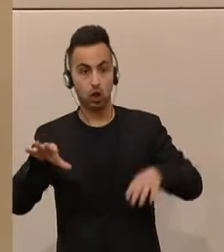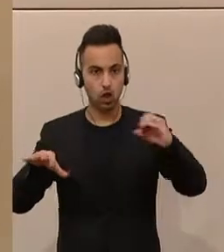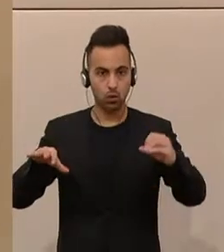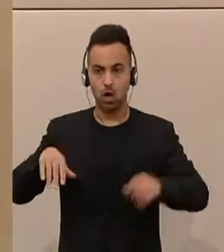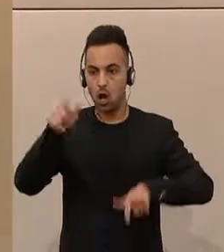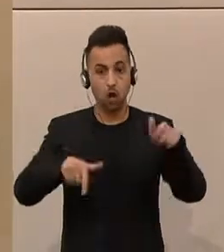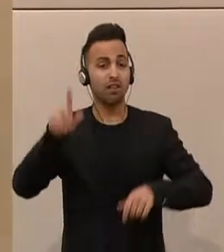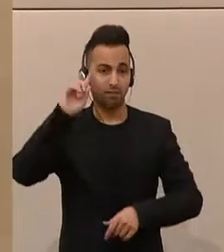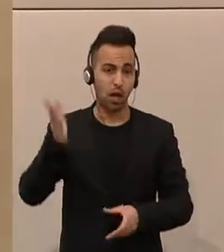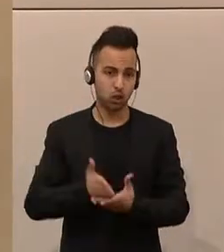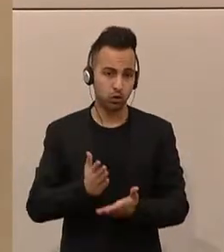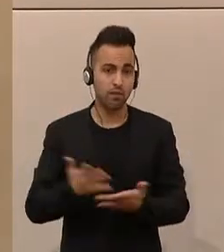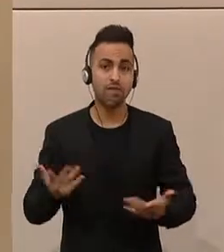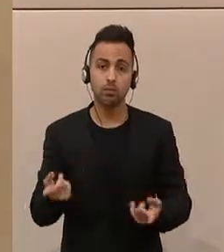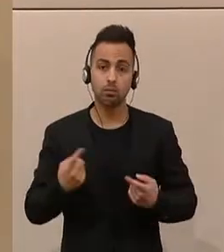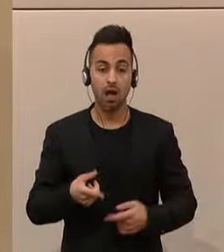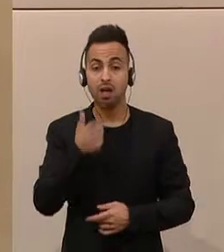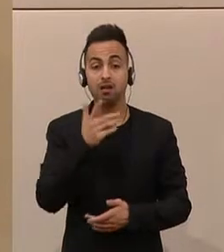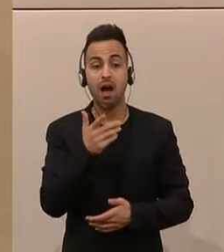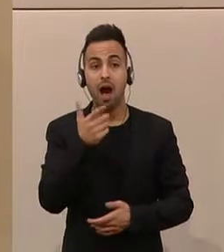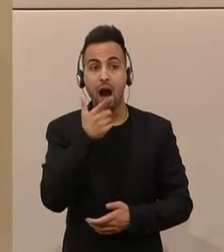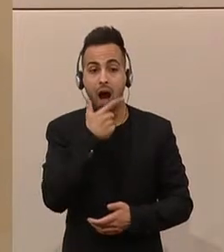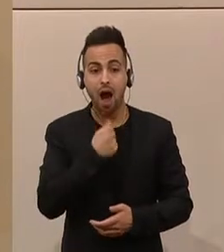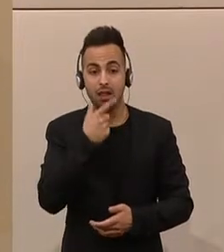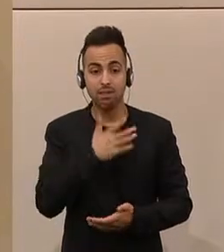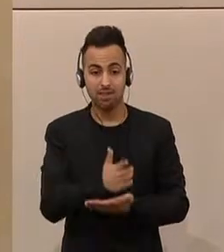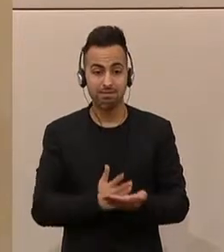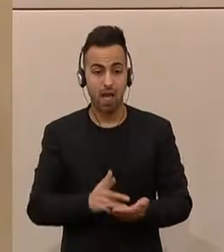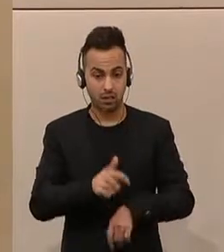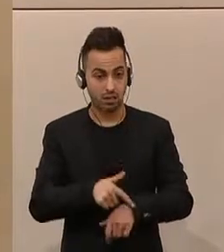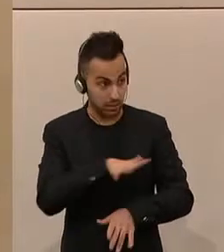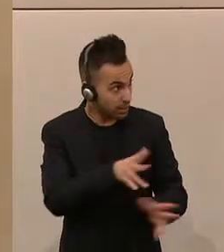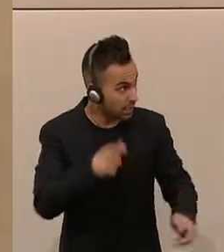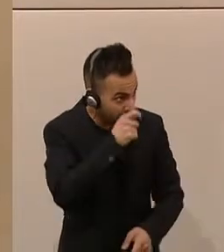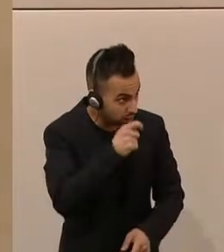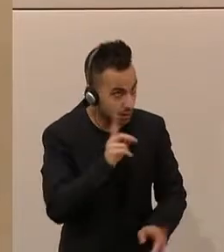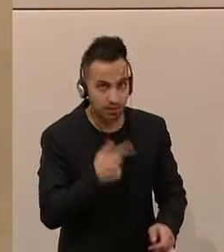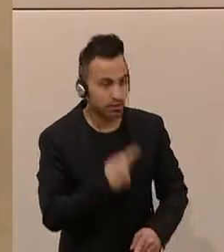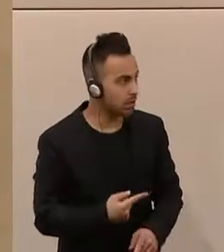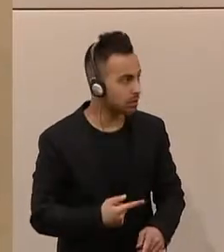zukommt. Und ich sage nur das Thema Altersteilzeit. Sagen wir, seid ihr wahnsinnig? Darf ich das sagen? Wurscht.